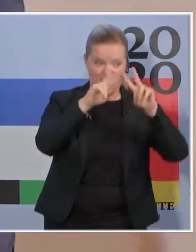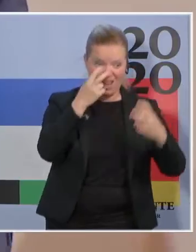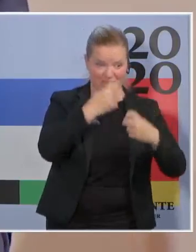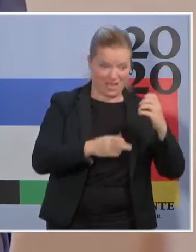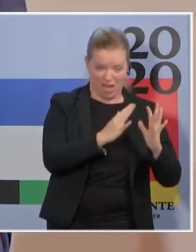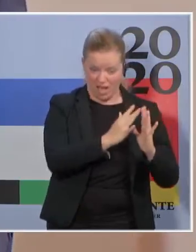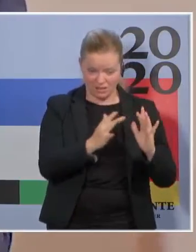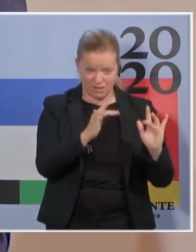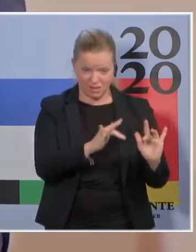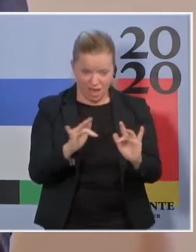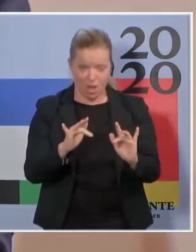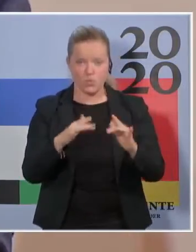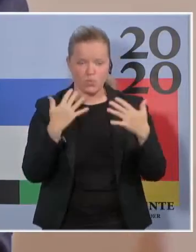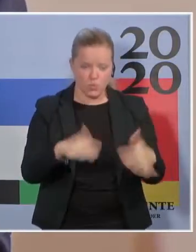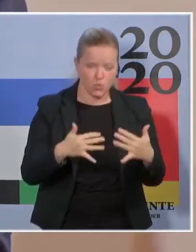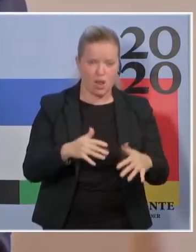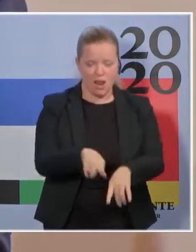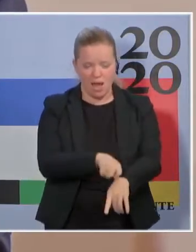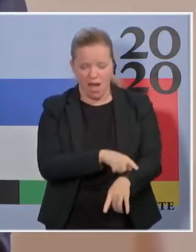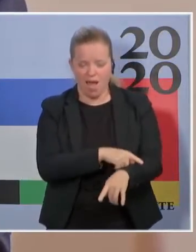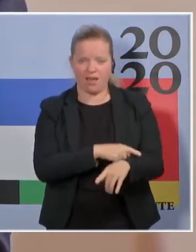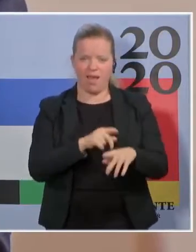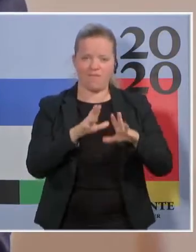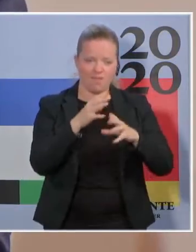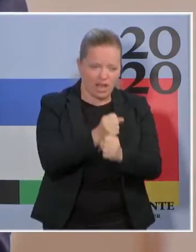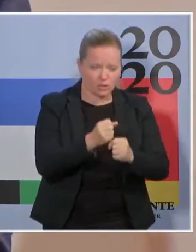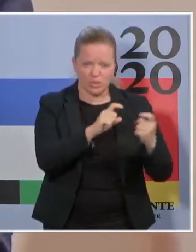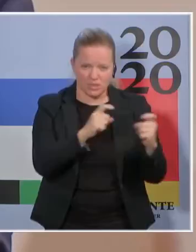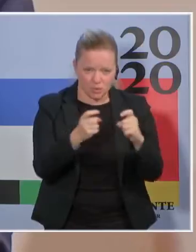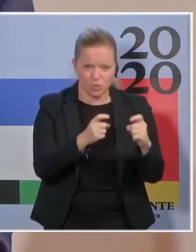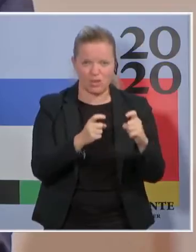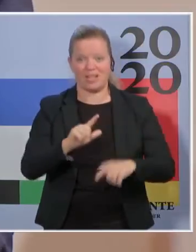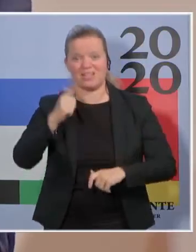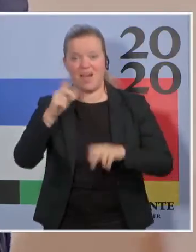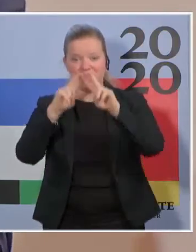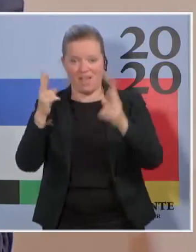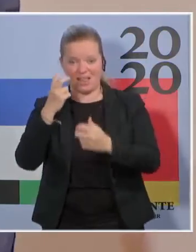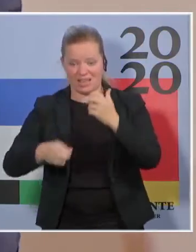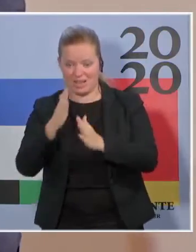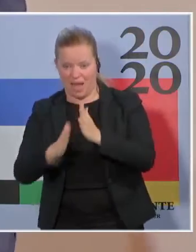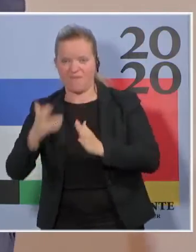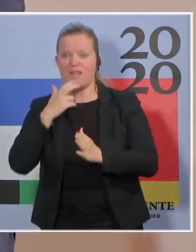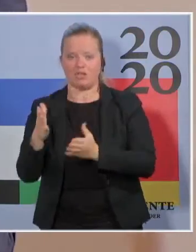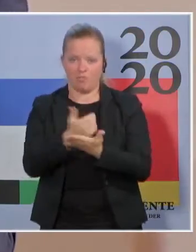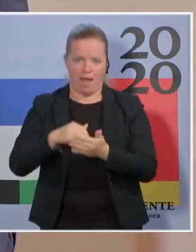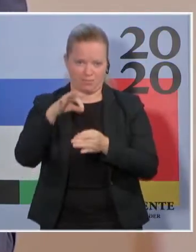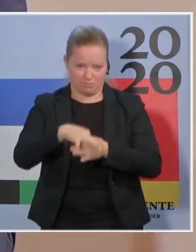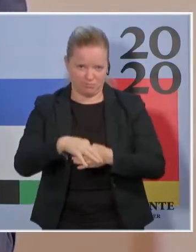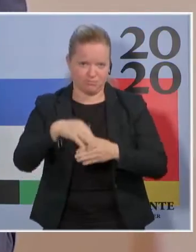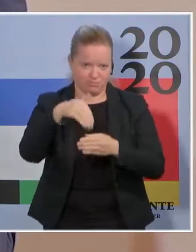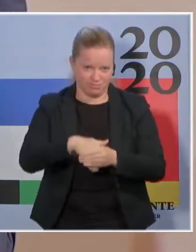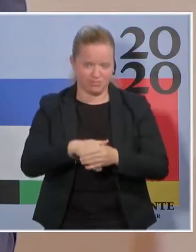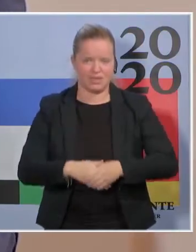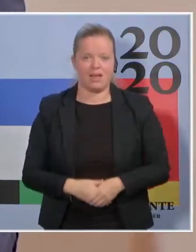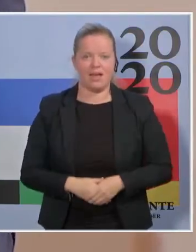Lange zeitraubende und kräfteraubende Verfassungsdiskussionen. Man wollte vielmehr in einer absoluten Ausnahmesituation, die man